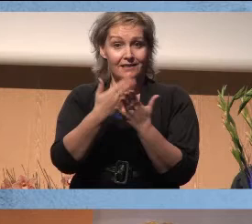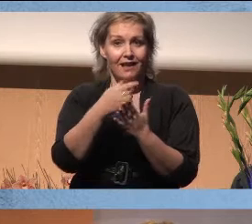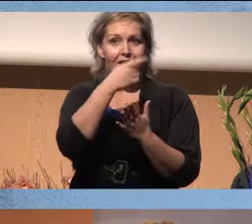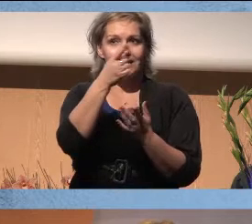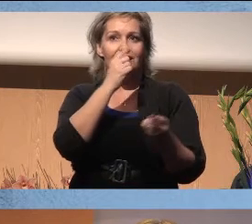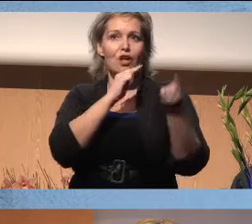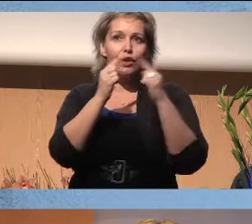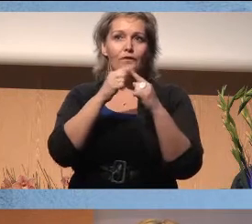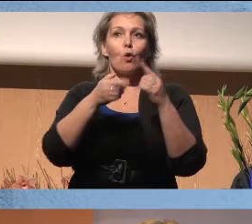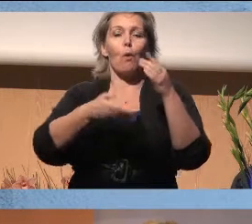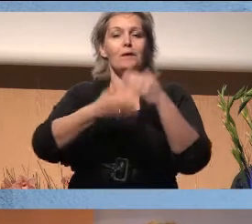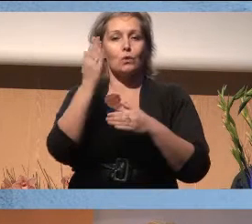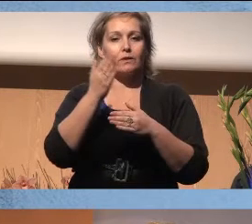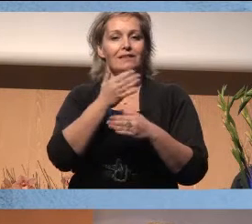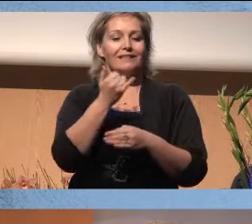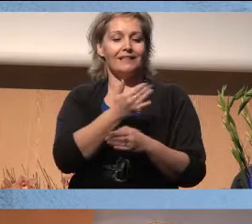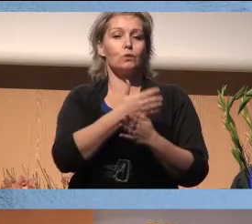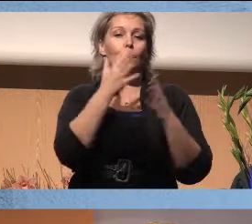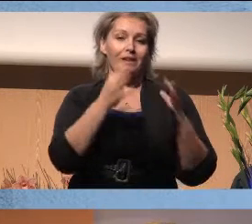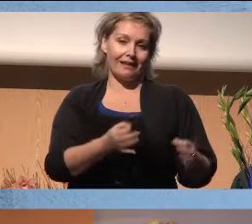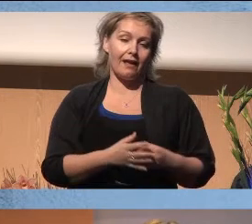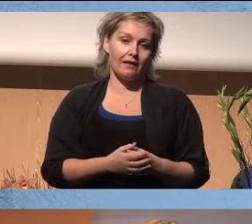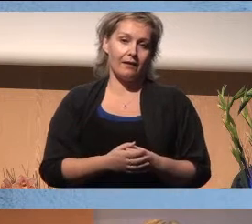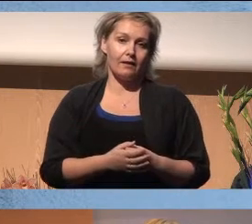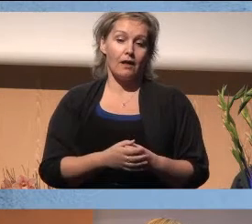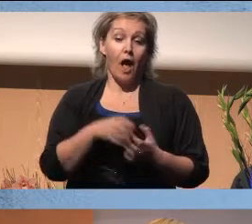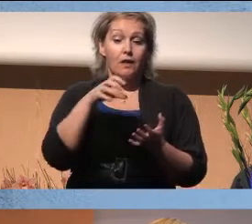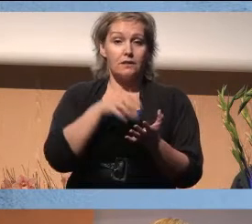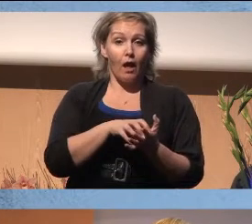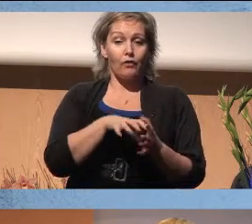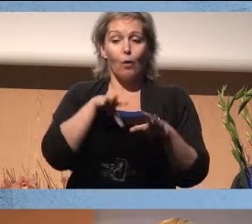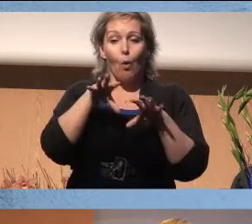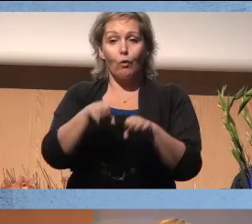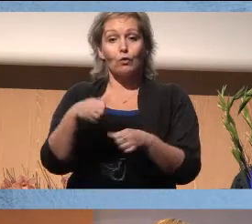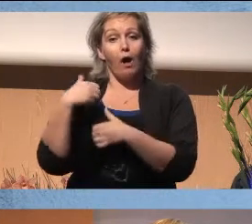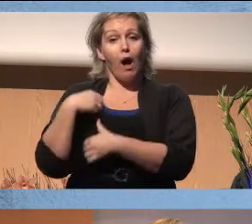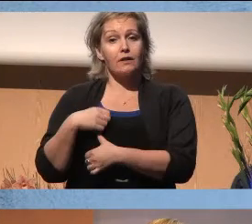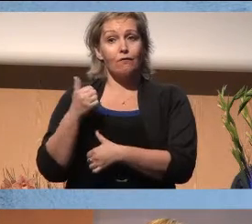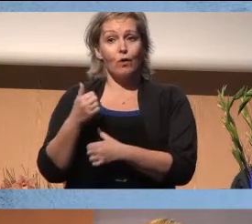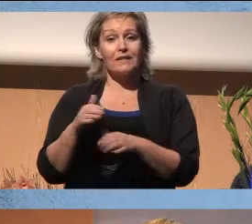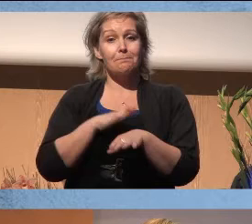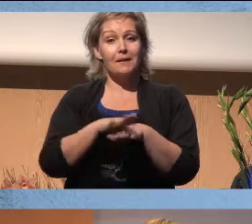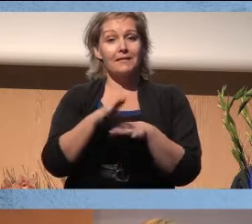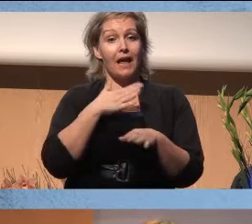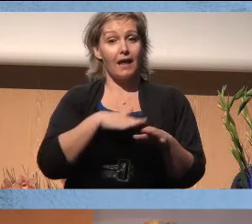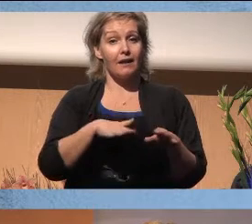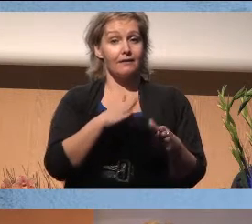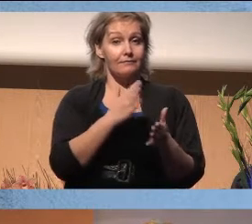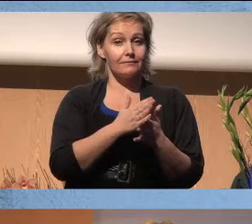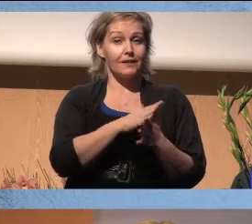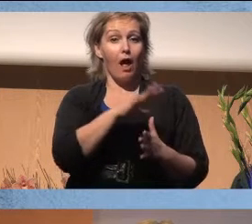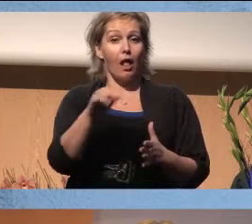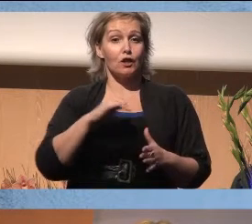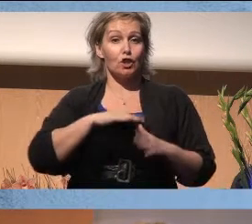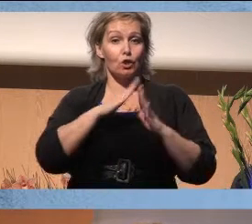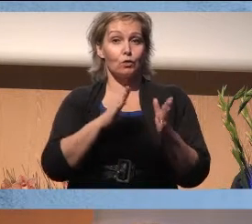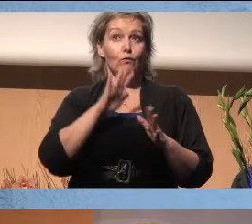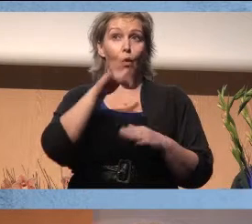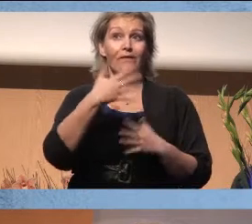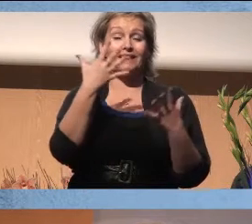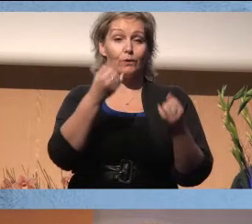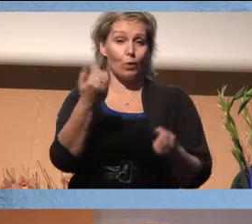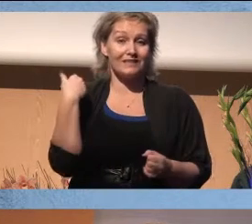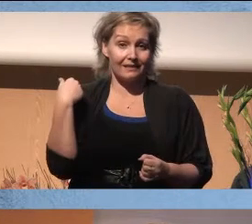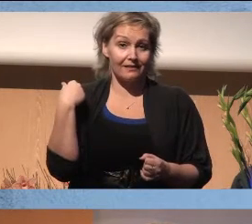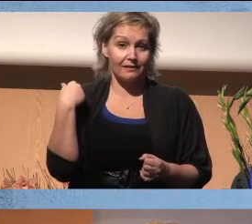skal drøftes og besluttes i Stortinget. Staten overtok ansvaret for spesialisthelsetjenesten og alle sykehusene for over 10 år